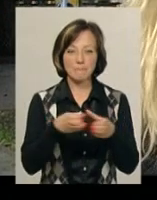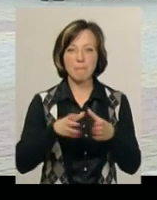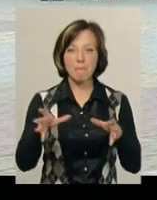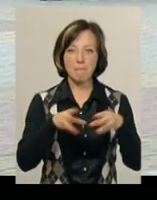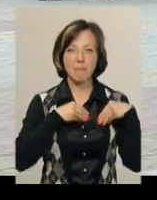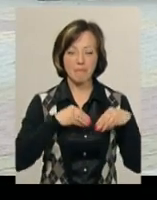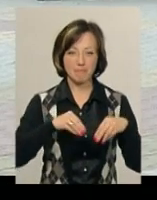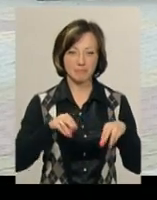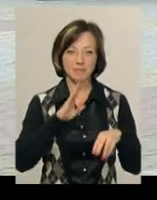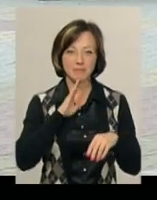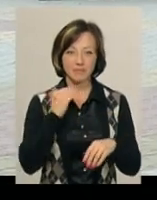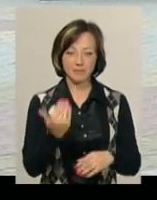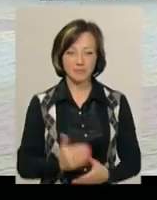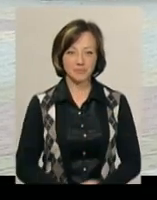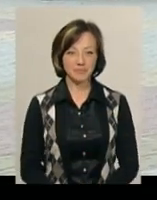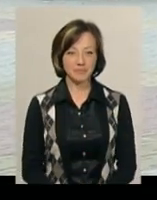партнерші.